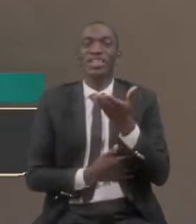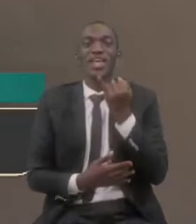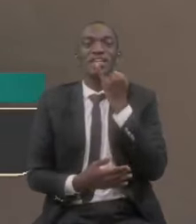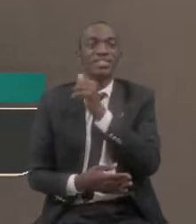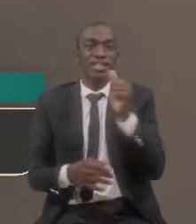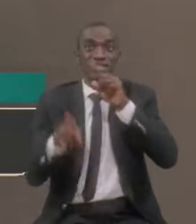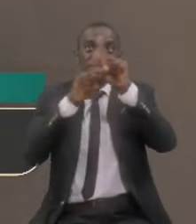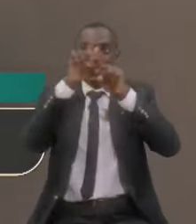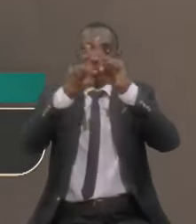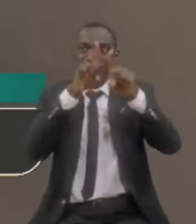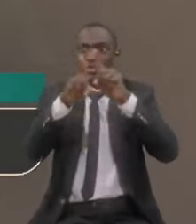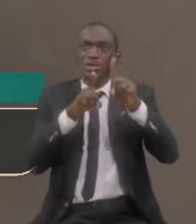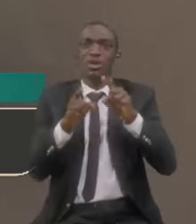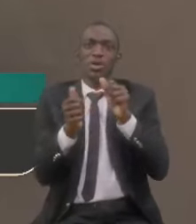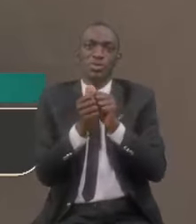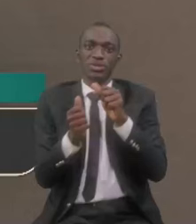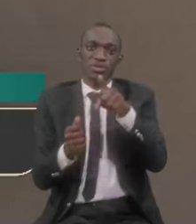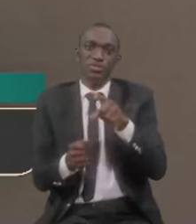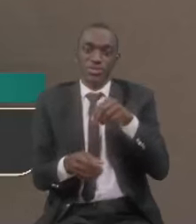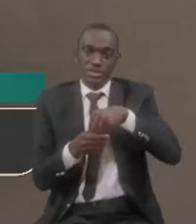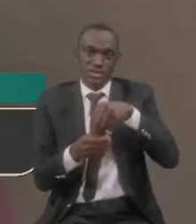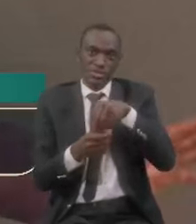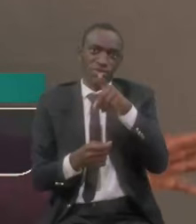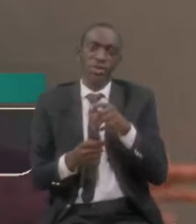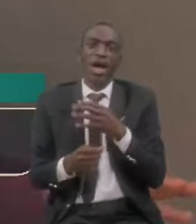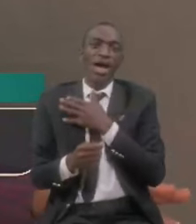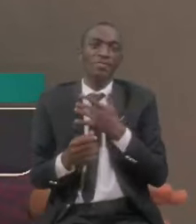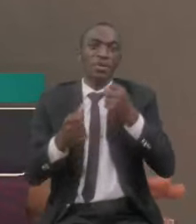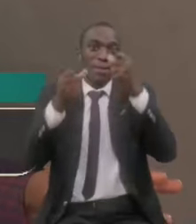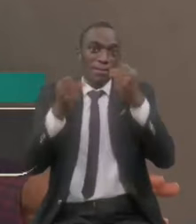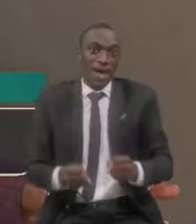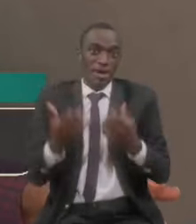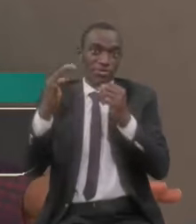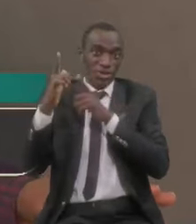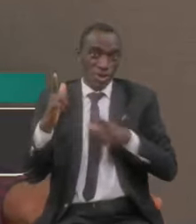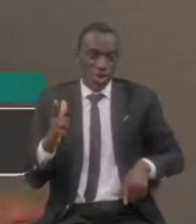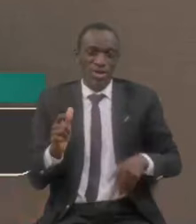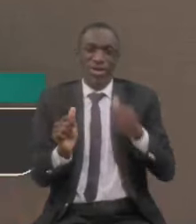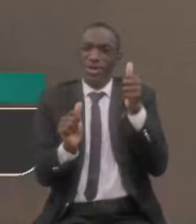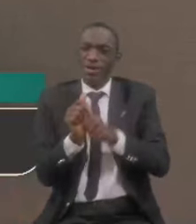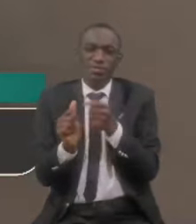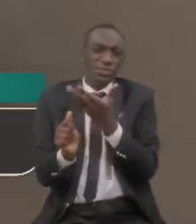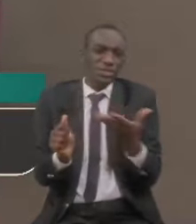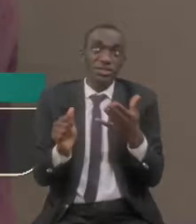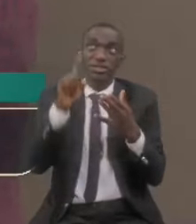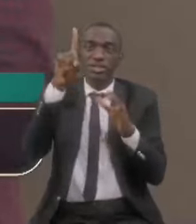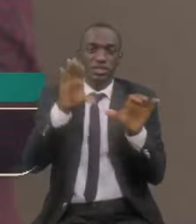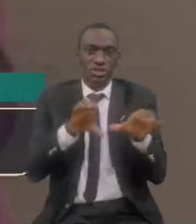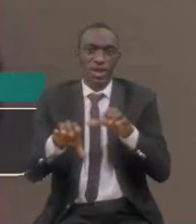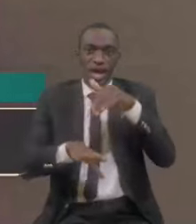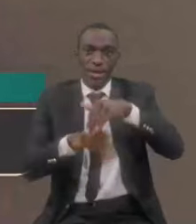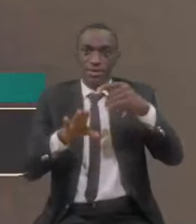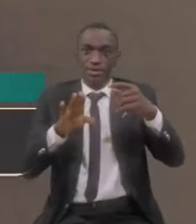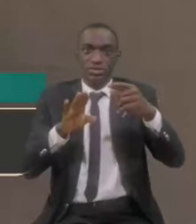là-bas. Et la puissance de Dieu et tout ce qui est fait au calvaire